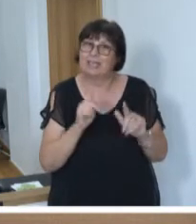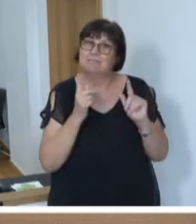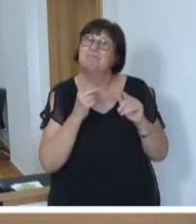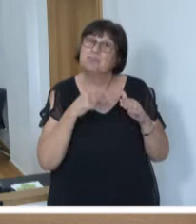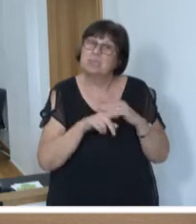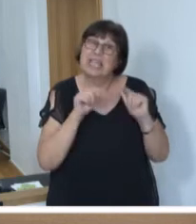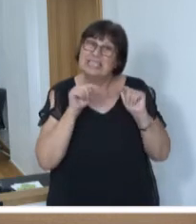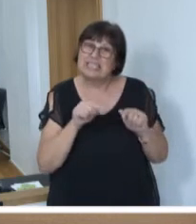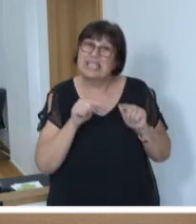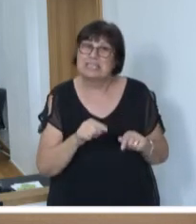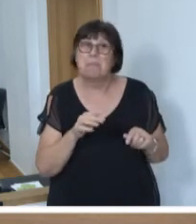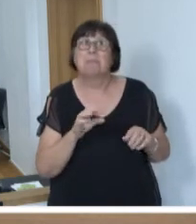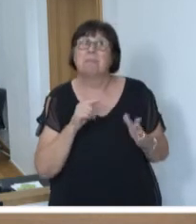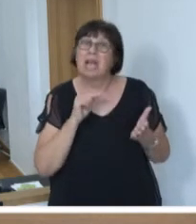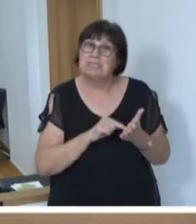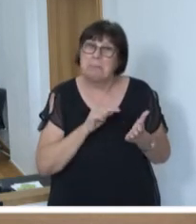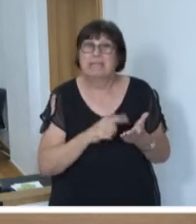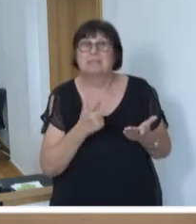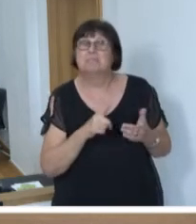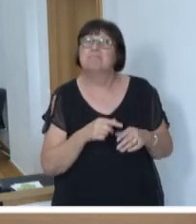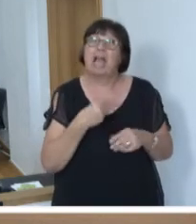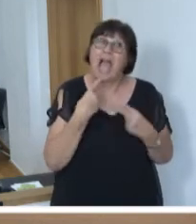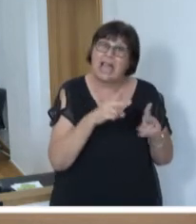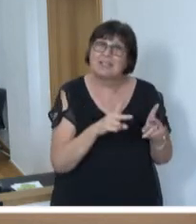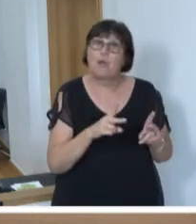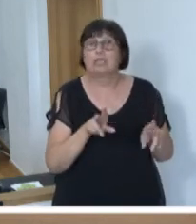Aspekt Antworten der Ministerin